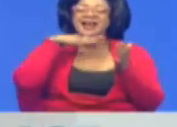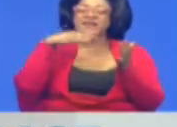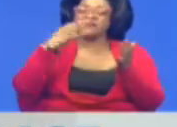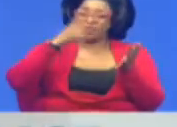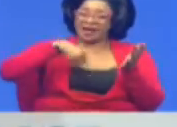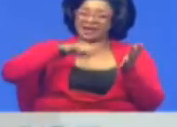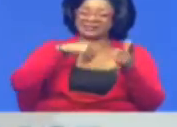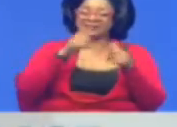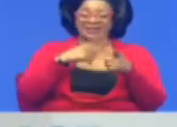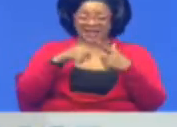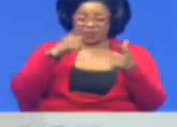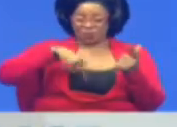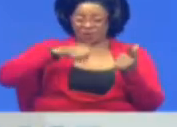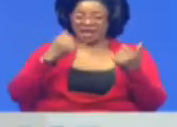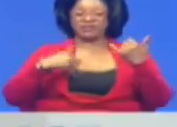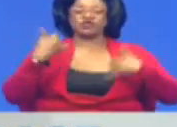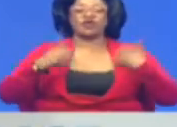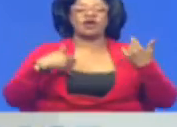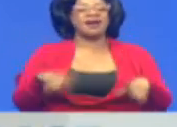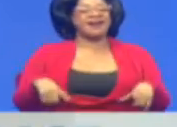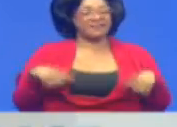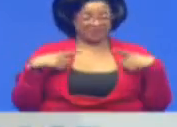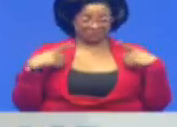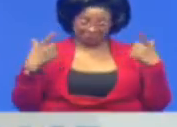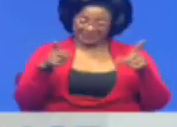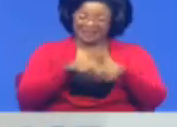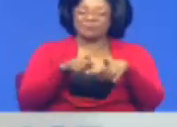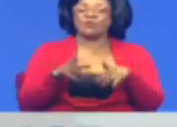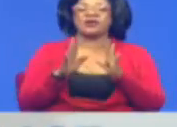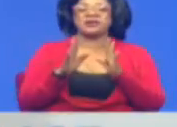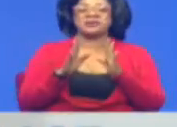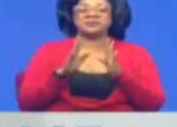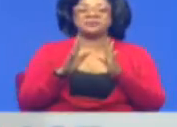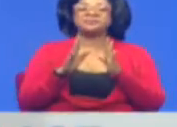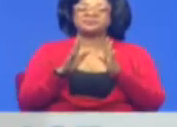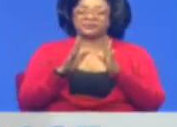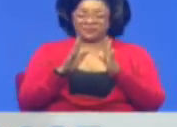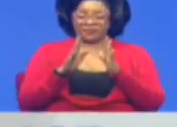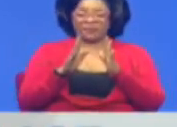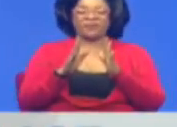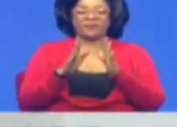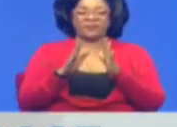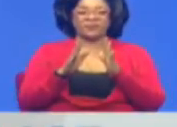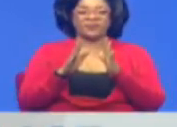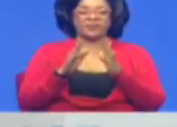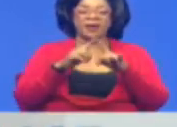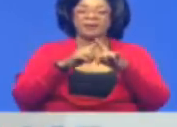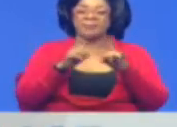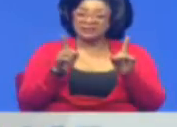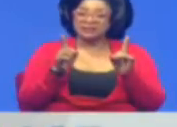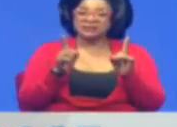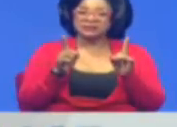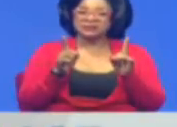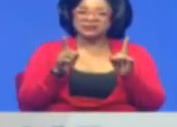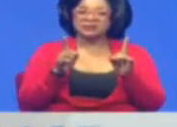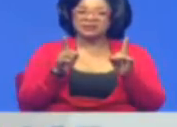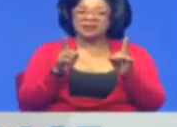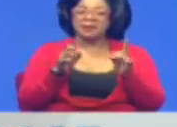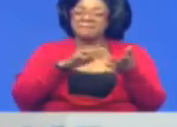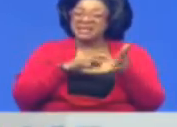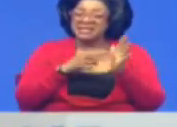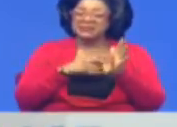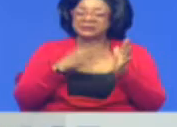sisi tuishi vizuri. Ndio hiyo sasa. So wewe unajipeana, mwingine apate rekodi. Lakini hakuna rekodi itakuja